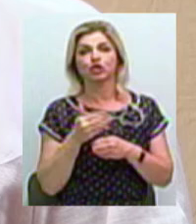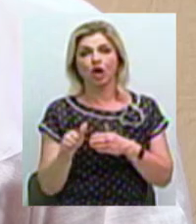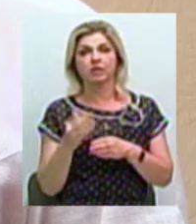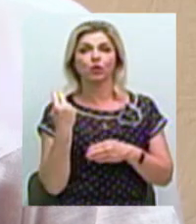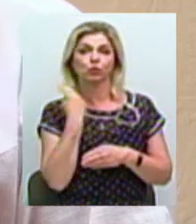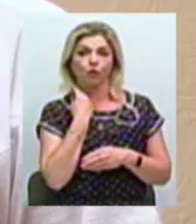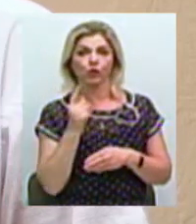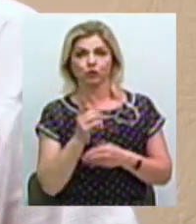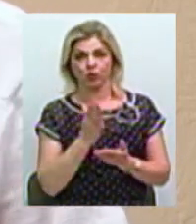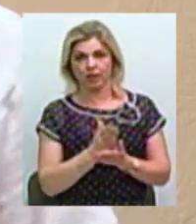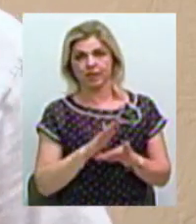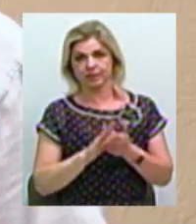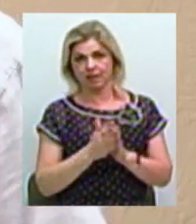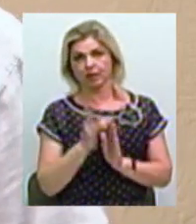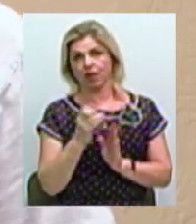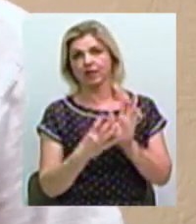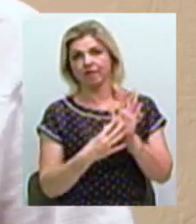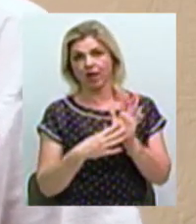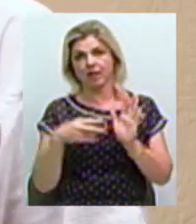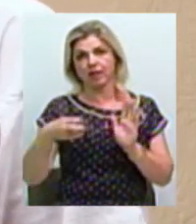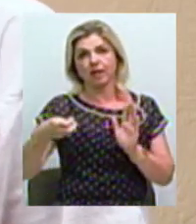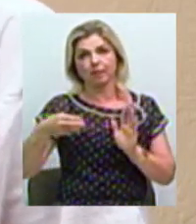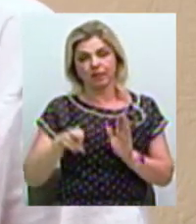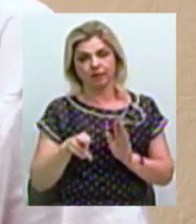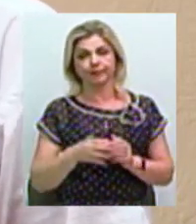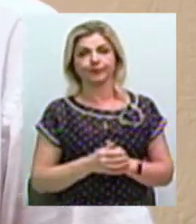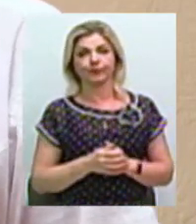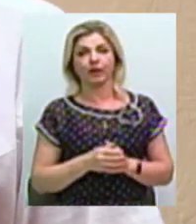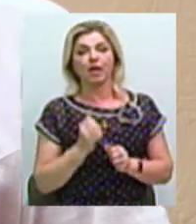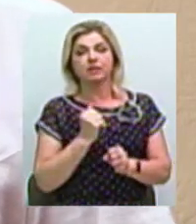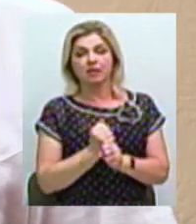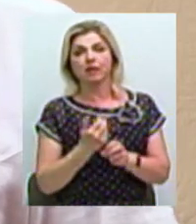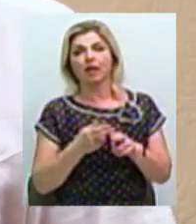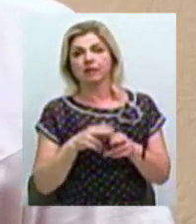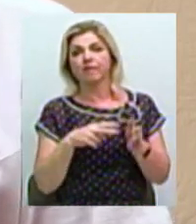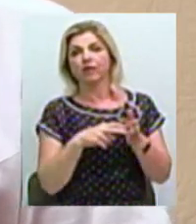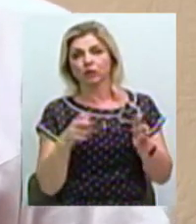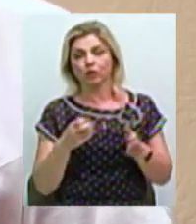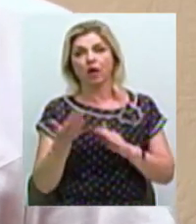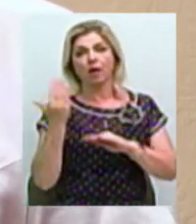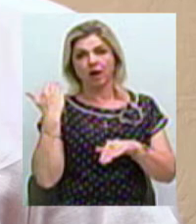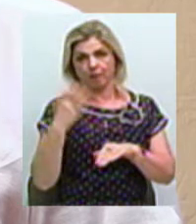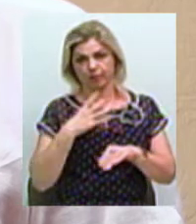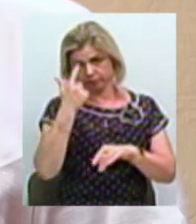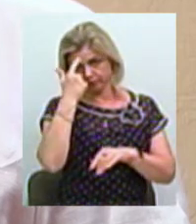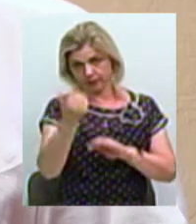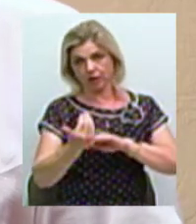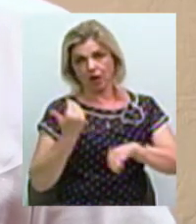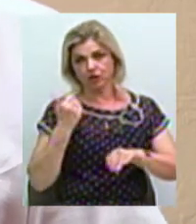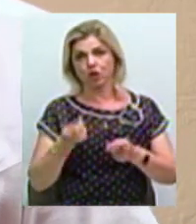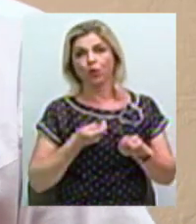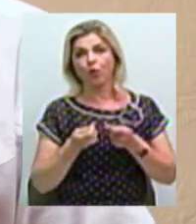є станом на 9 липня. Про проведення цього відключення ми своєчасно попередили